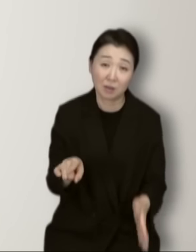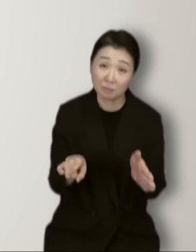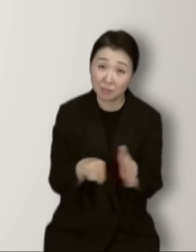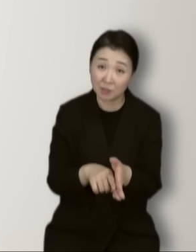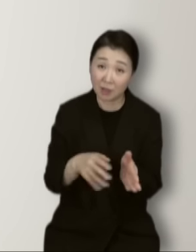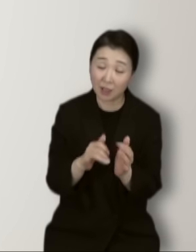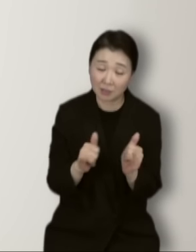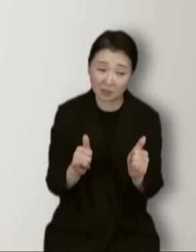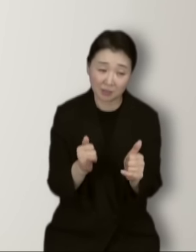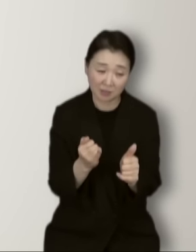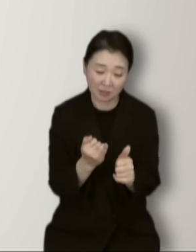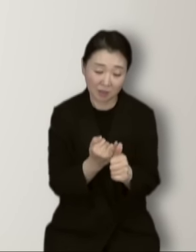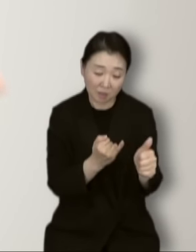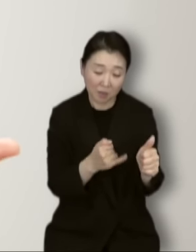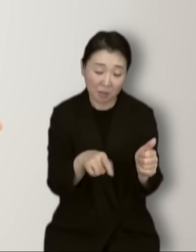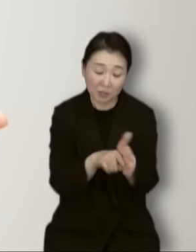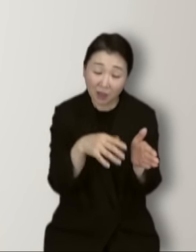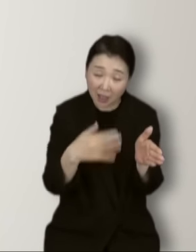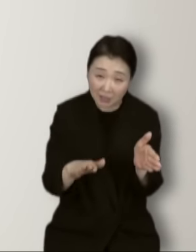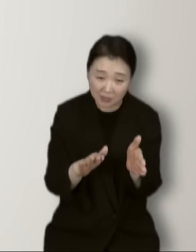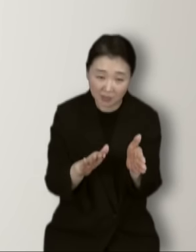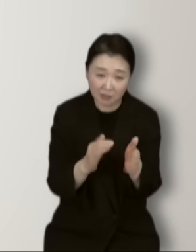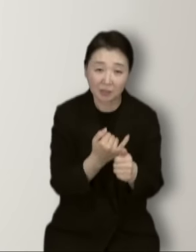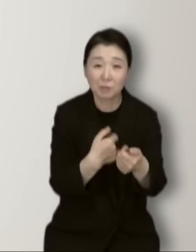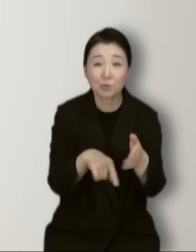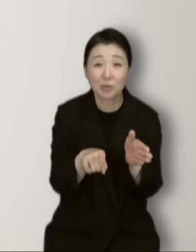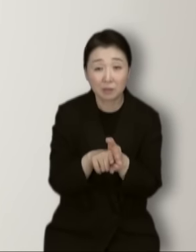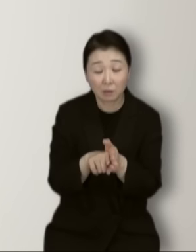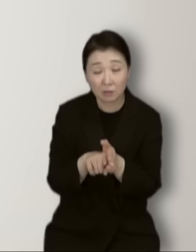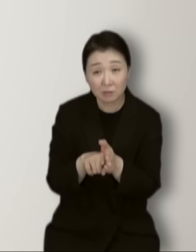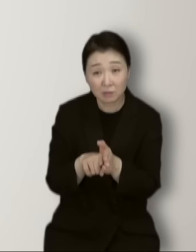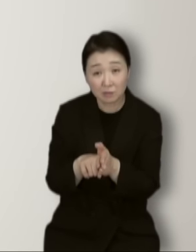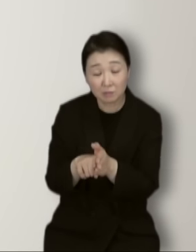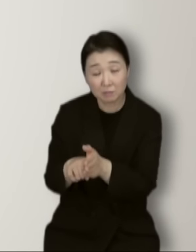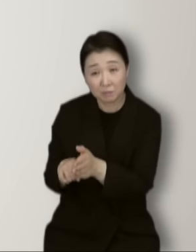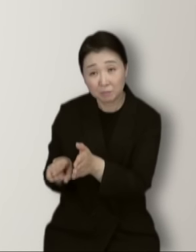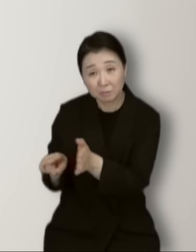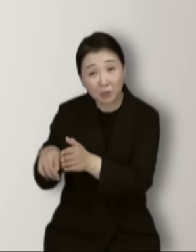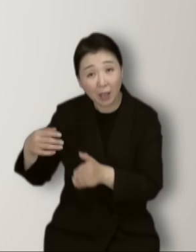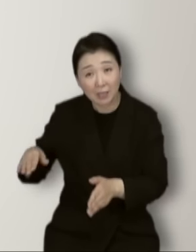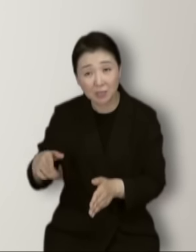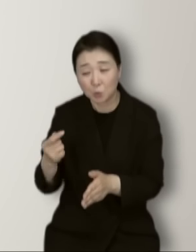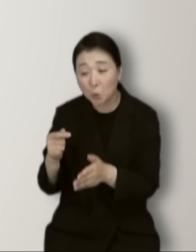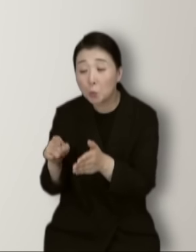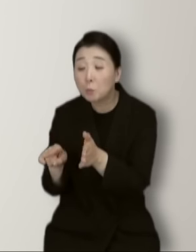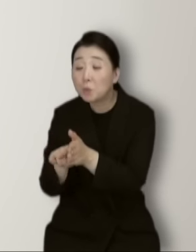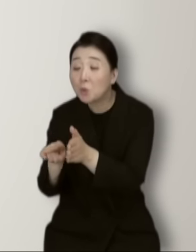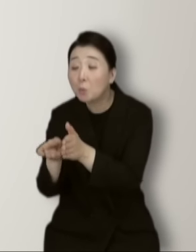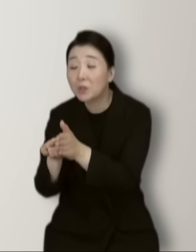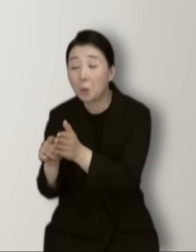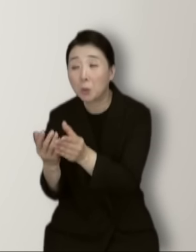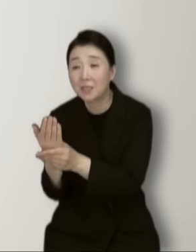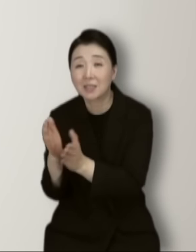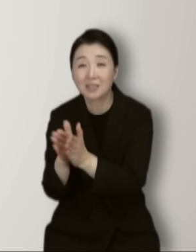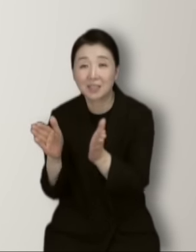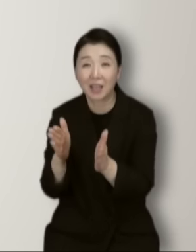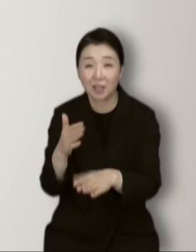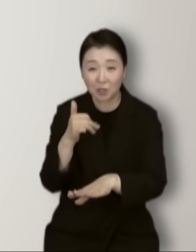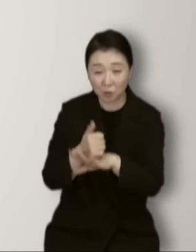그렇게 믿지 않은 배우자를 위해서도 이렇게 아 아직도 안 믿으세요 조금씩 믿고 있어요